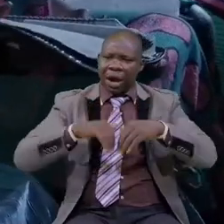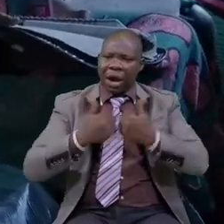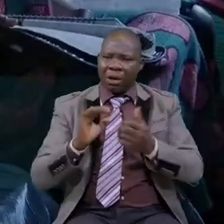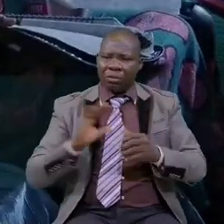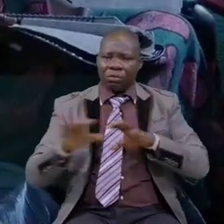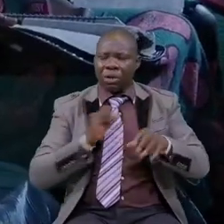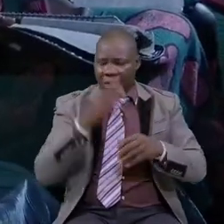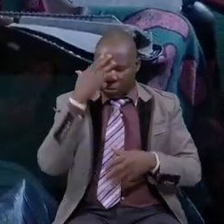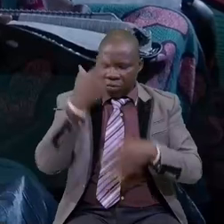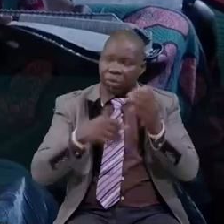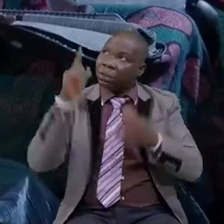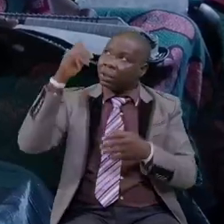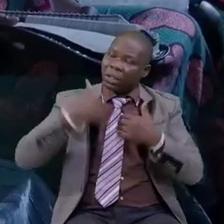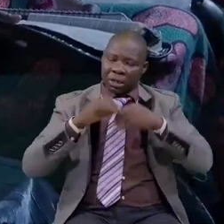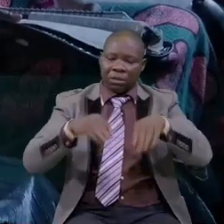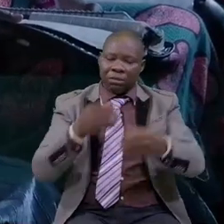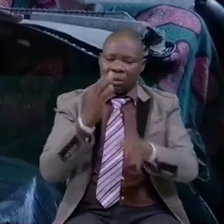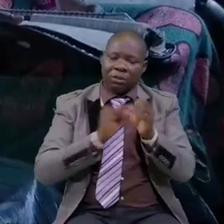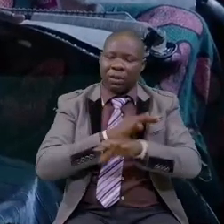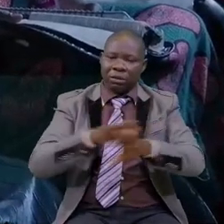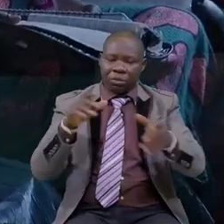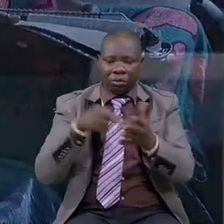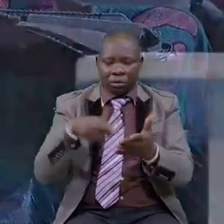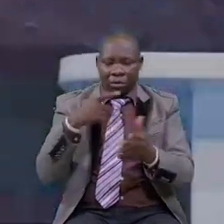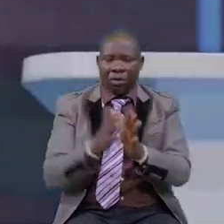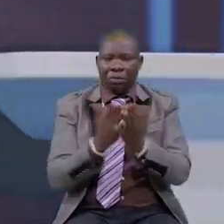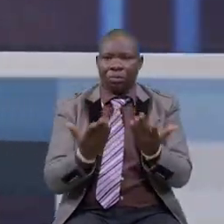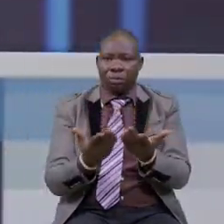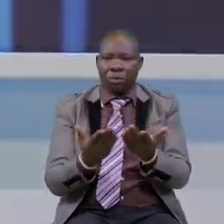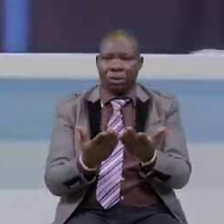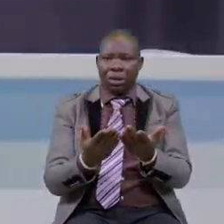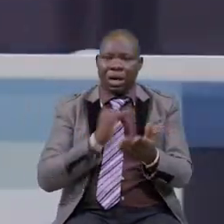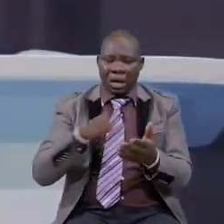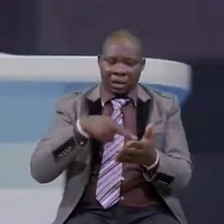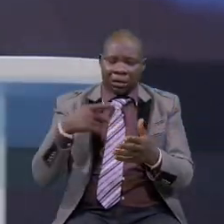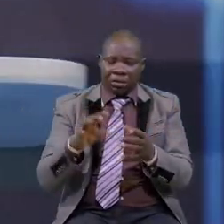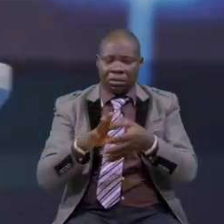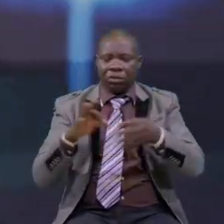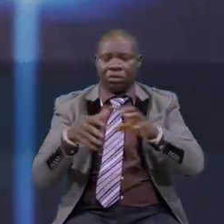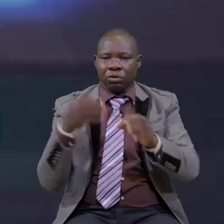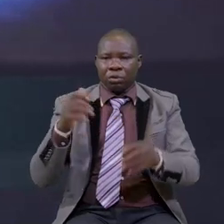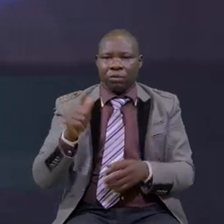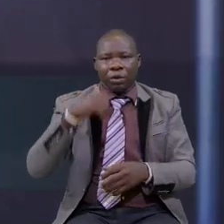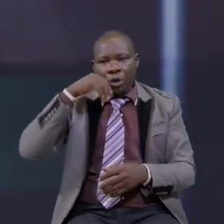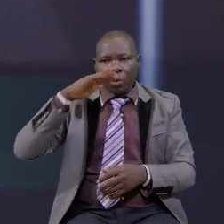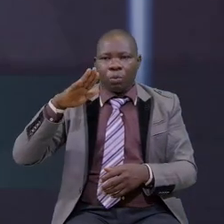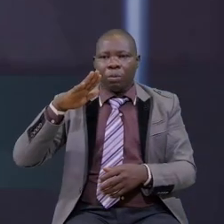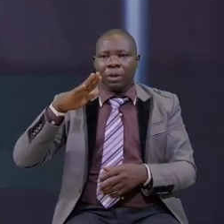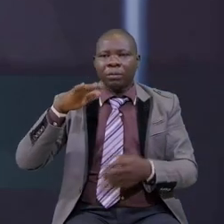qu'il m'a donné? Si je ne lis pas le livre, comme nous avons l'histoire d'une femme.